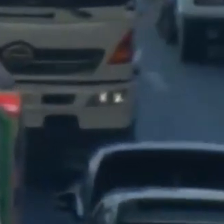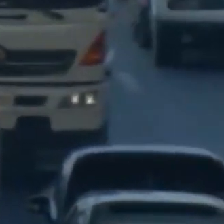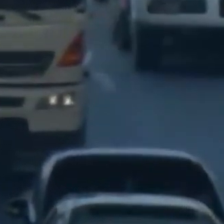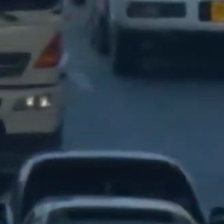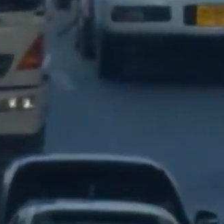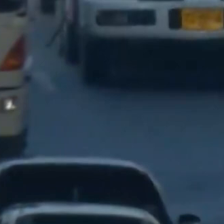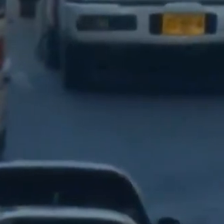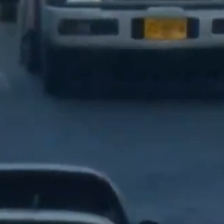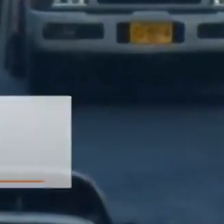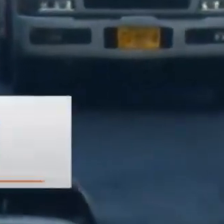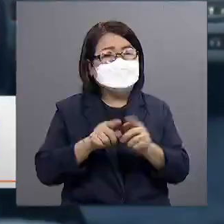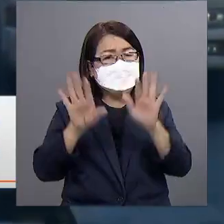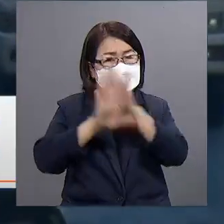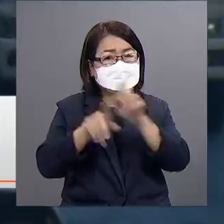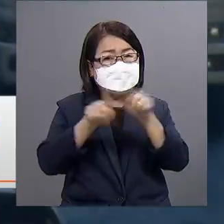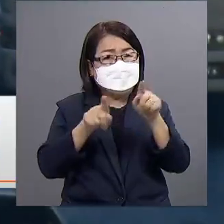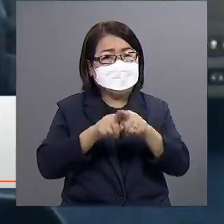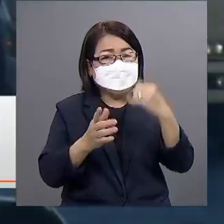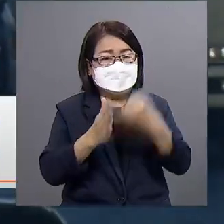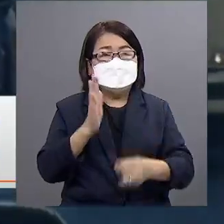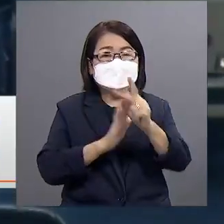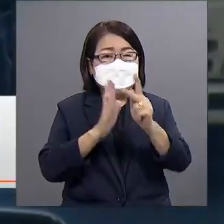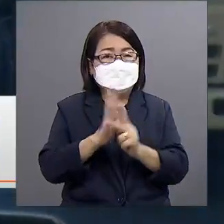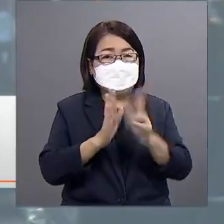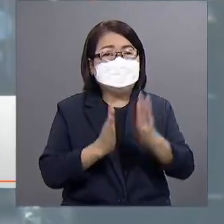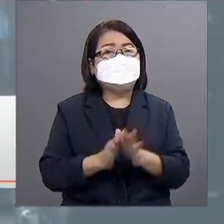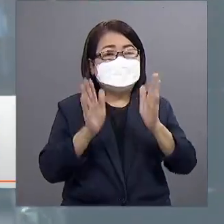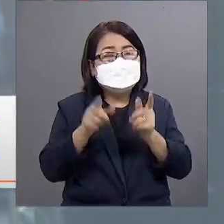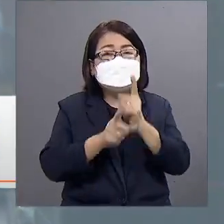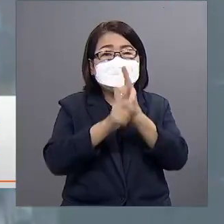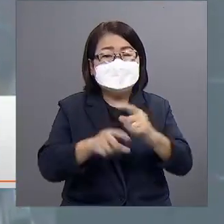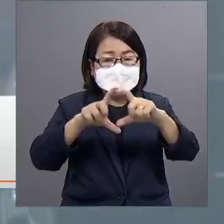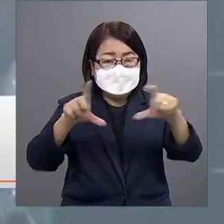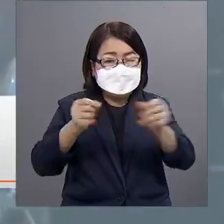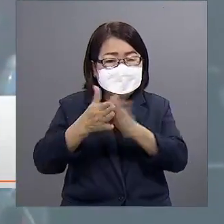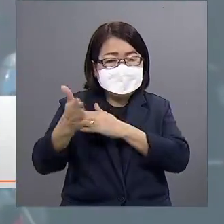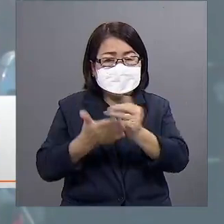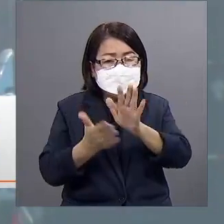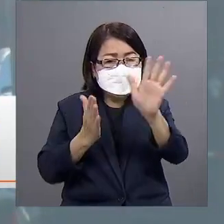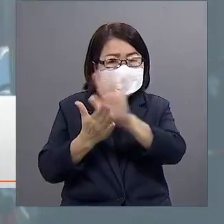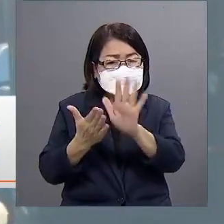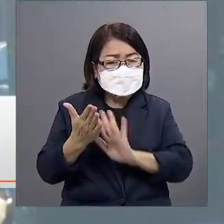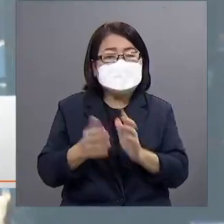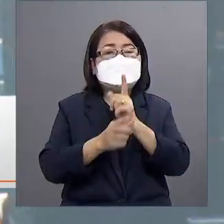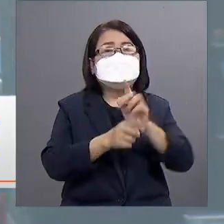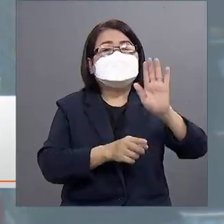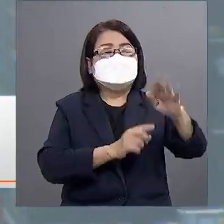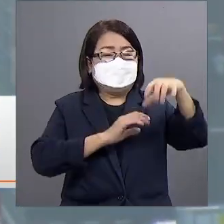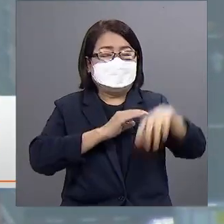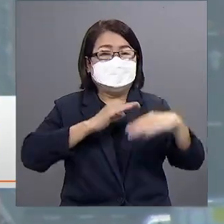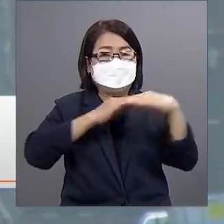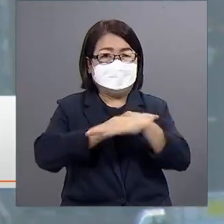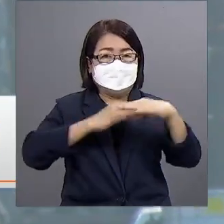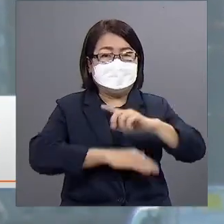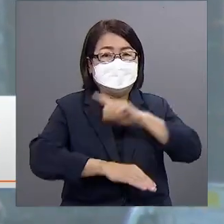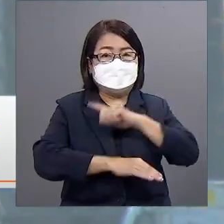ายเพราะว่าเป็นลายที่กรมการขนส่งทางบกจัดทำขึ้นเองเรื่องนี้กระทรวงคมนาคมออกโรงชี้แจงว่าไม่จริง